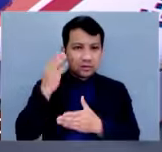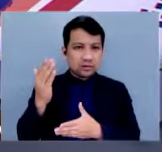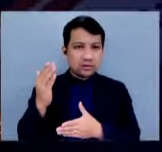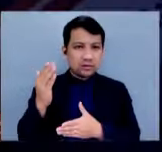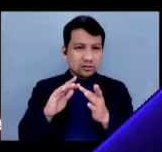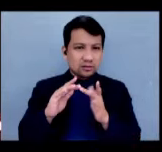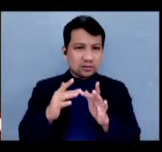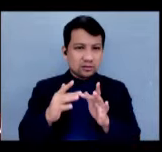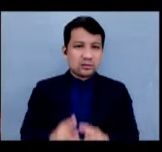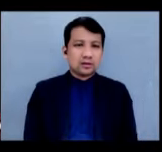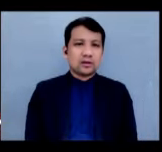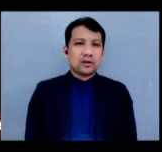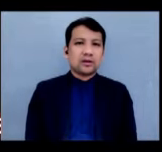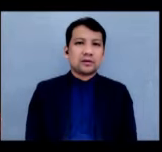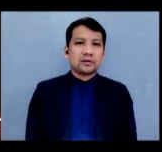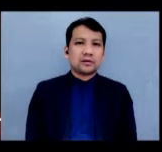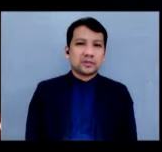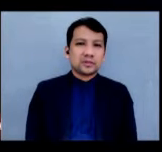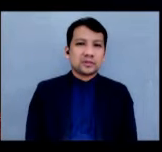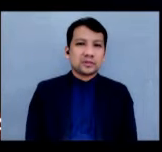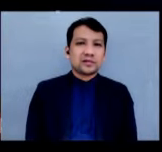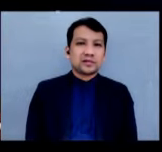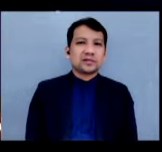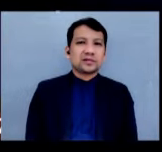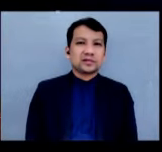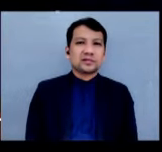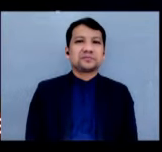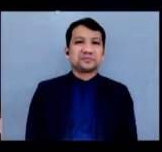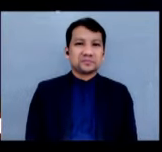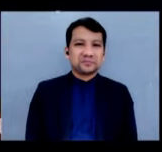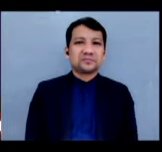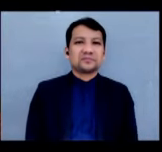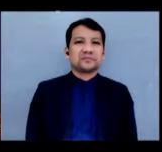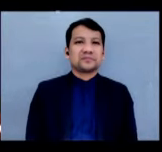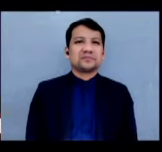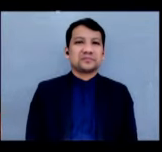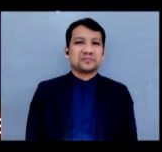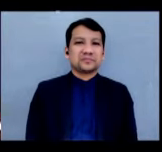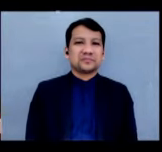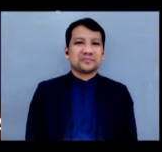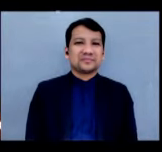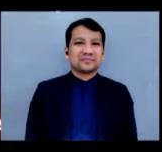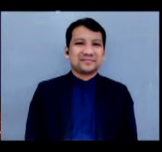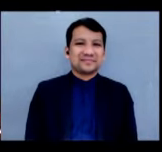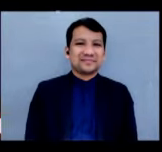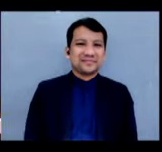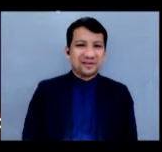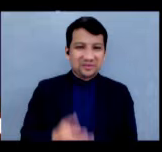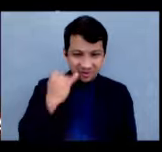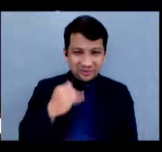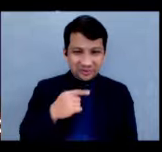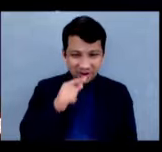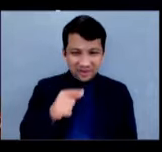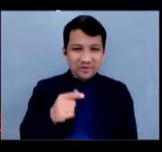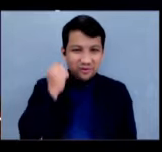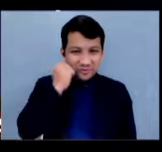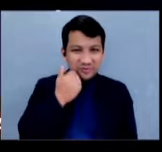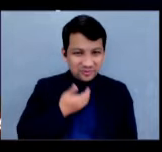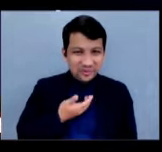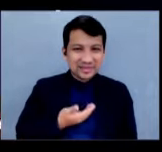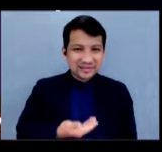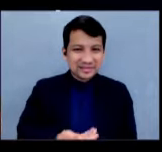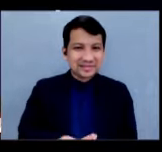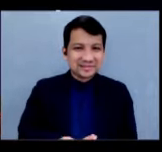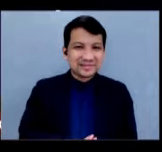online. Agang salamin, apo ba ay tabain? Bakit kaya ako ay